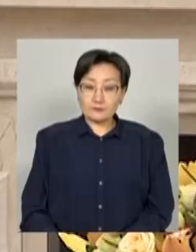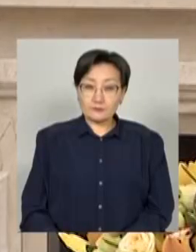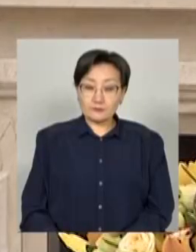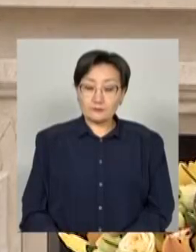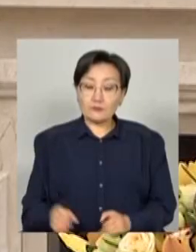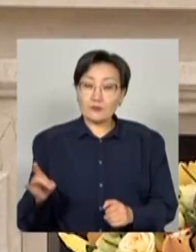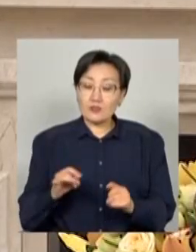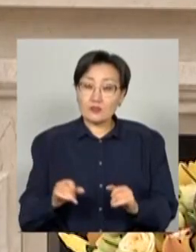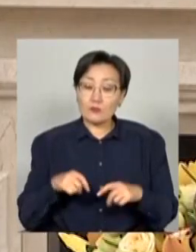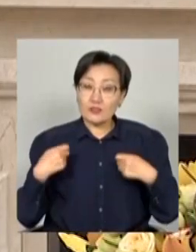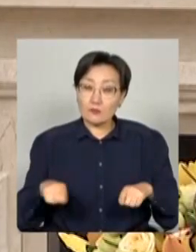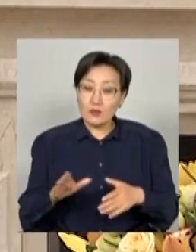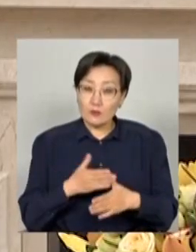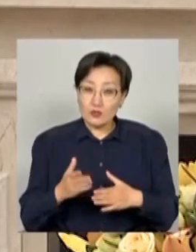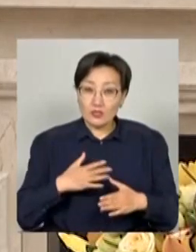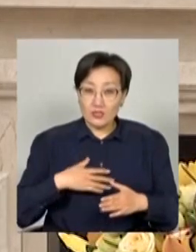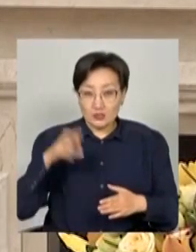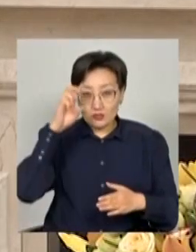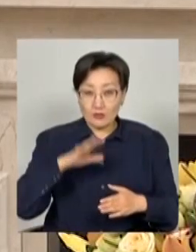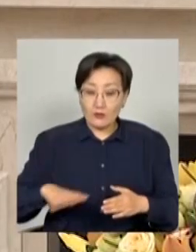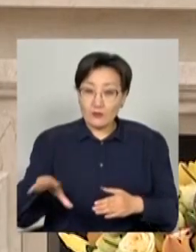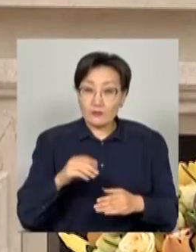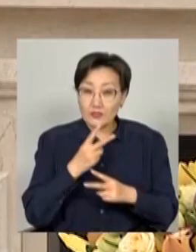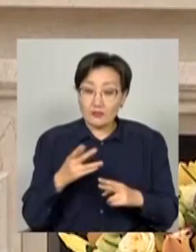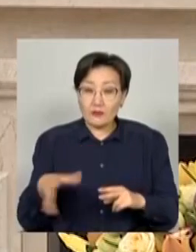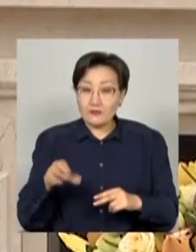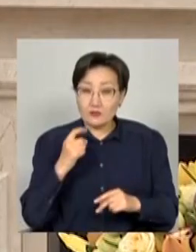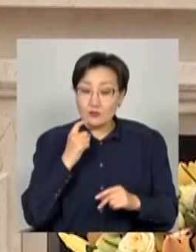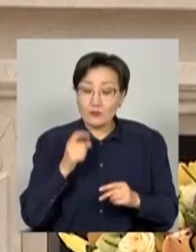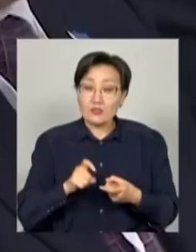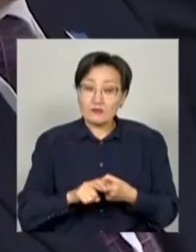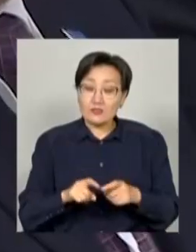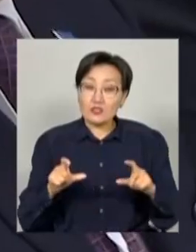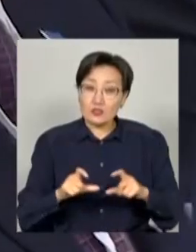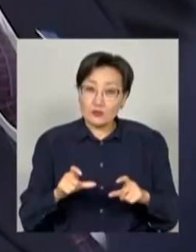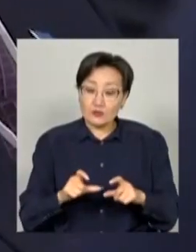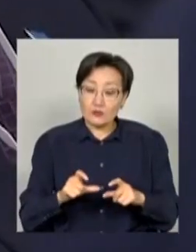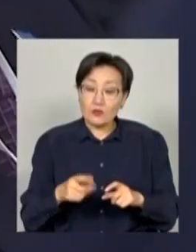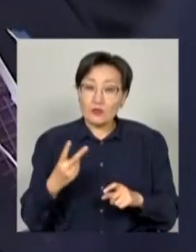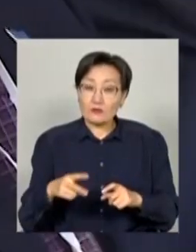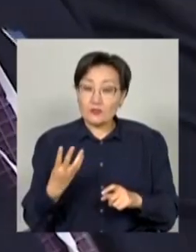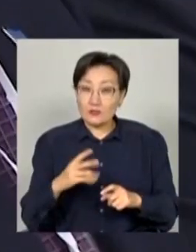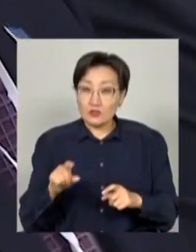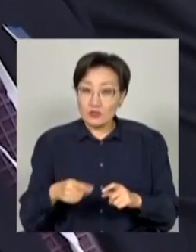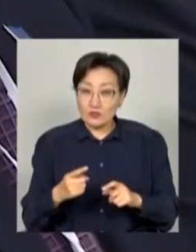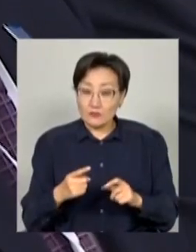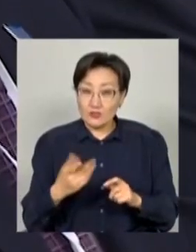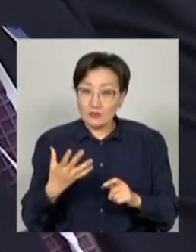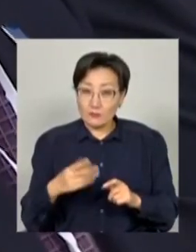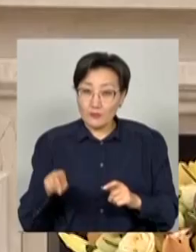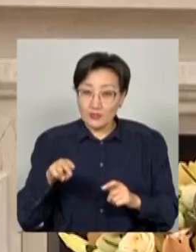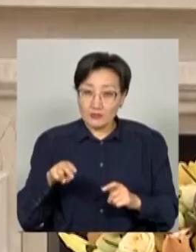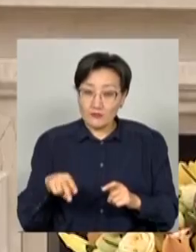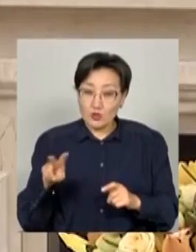Объем торговли между нашими странами, несмотря на все трудности, связанные с пандемией, достиг 24,5